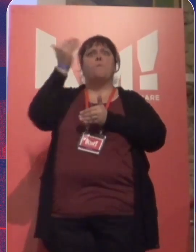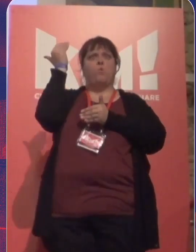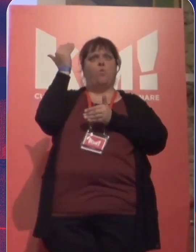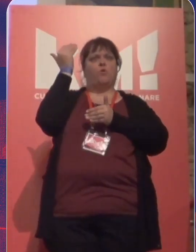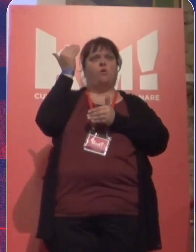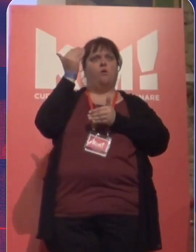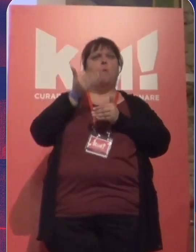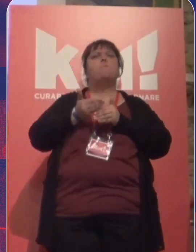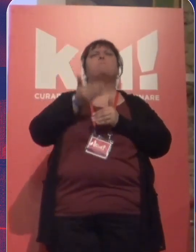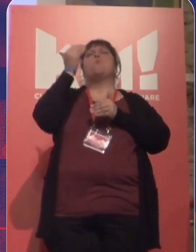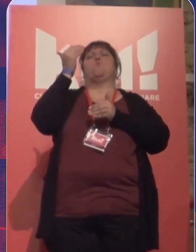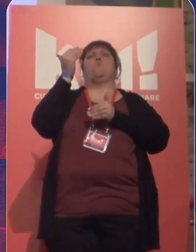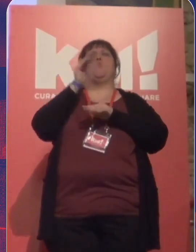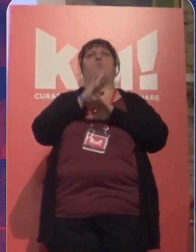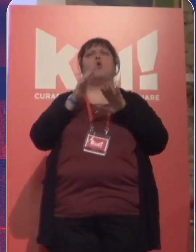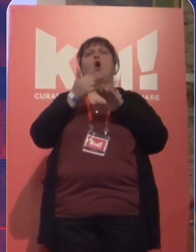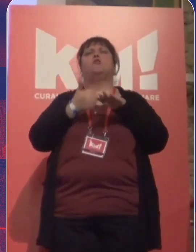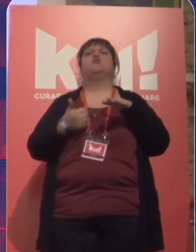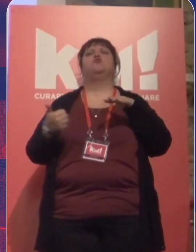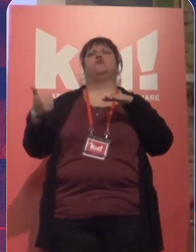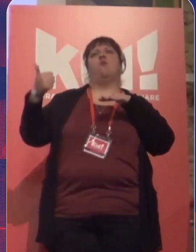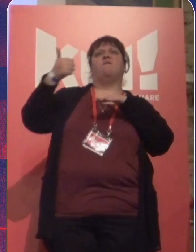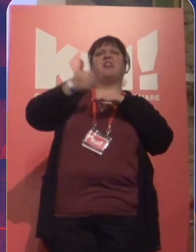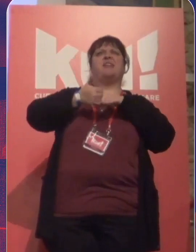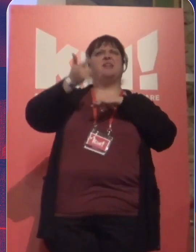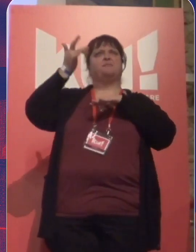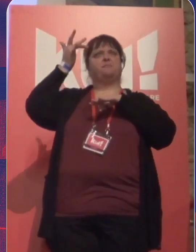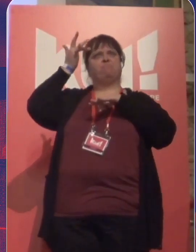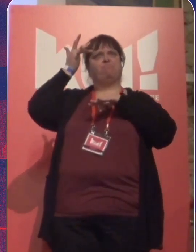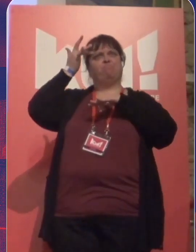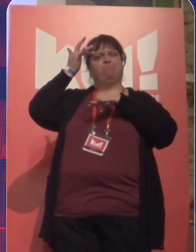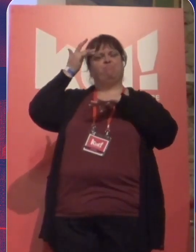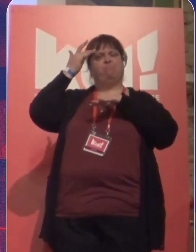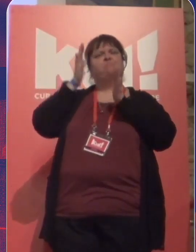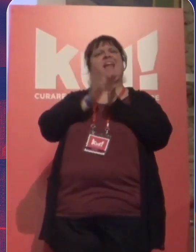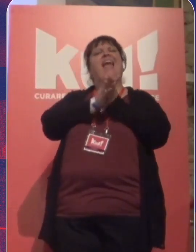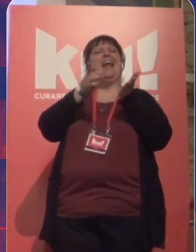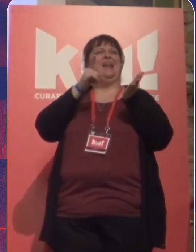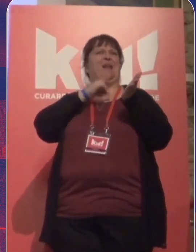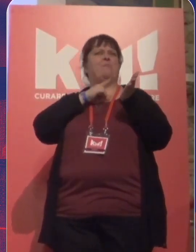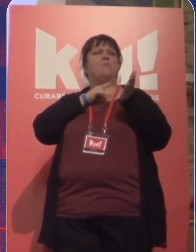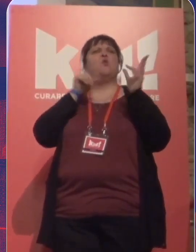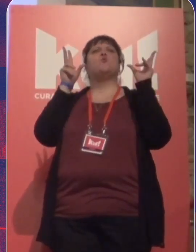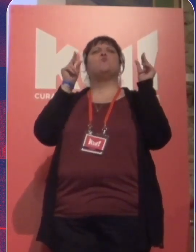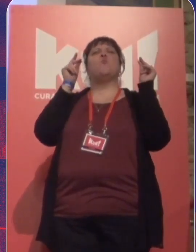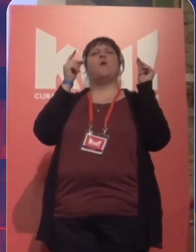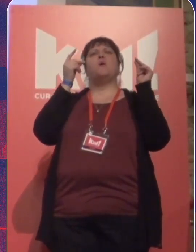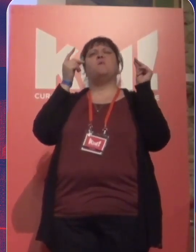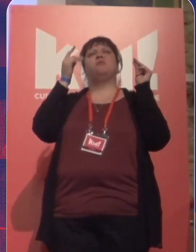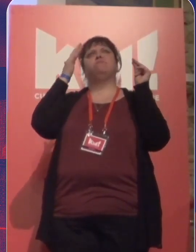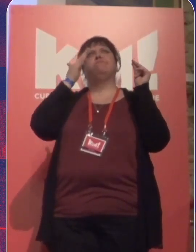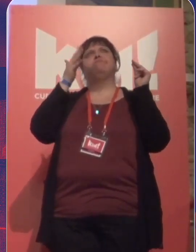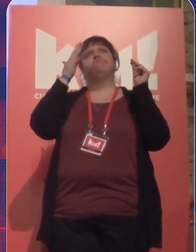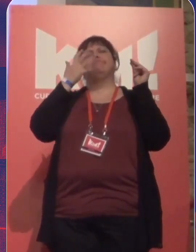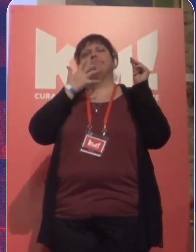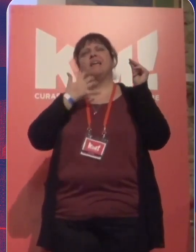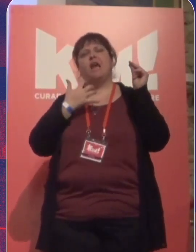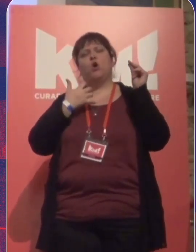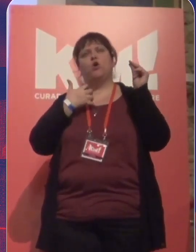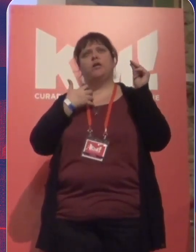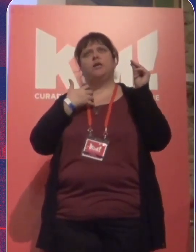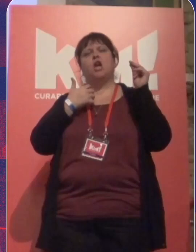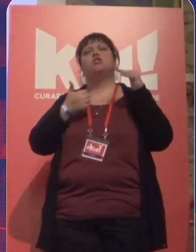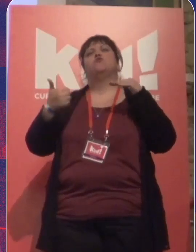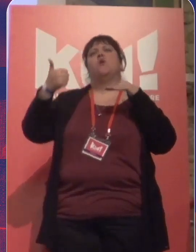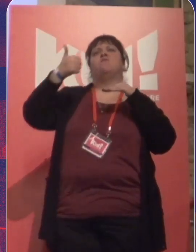smo psichico come l'ho definito in un mio libro titolato le nuove melanconia sovrani smo non solo come esperienza